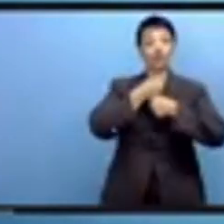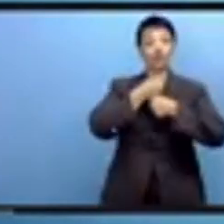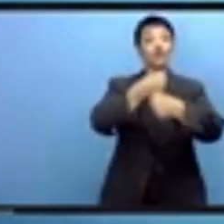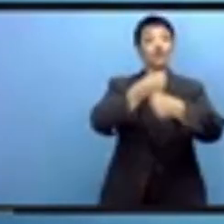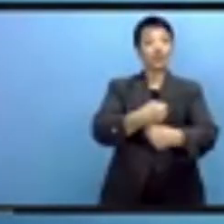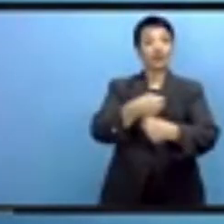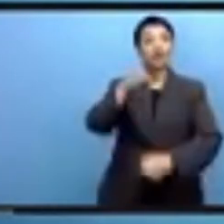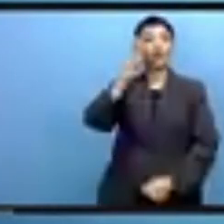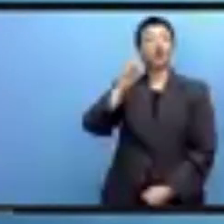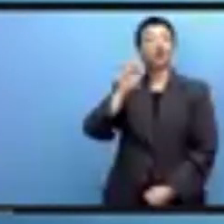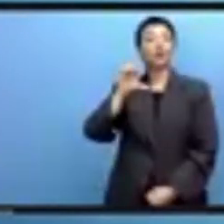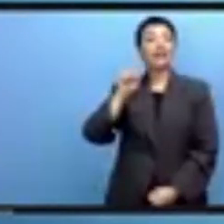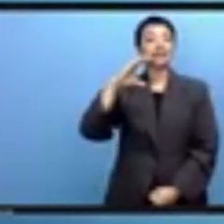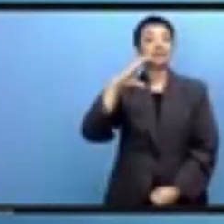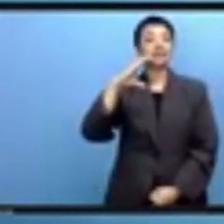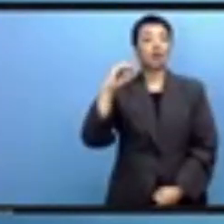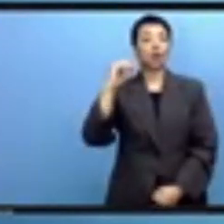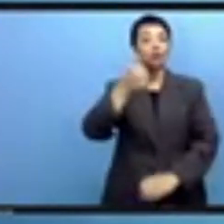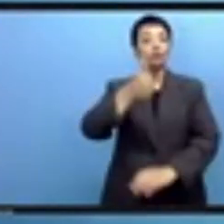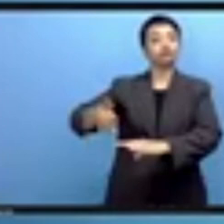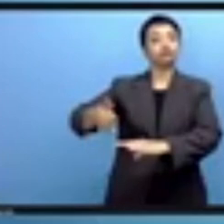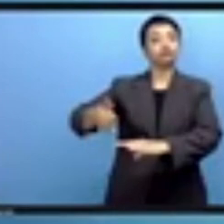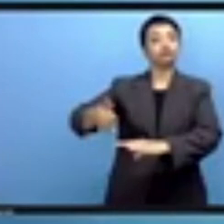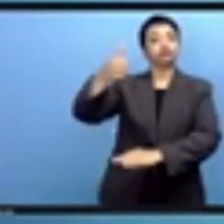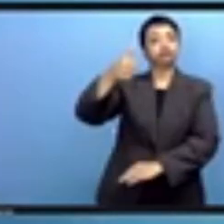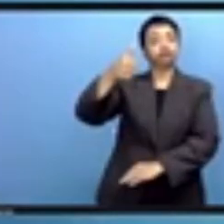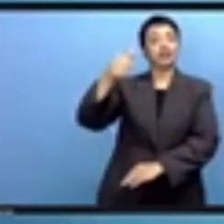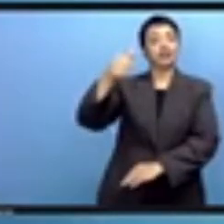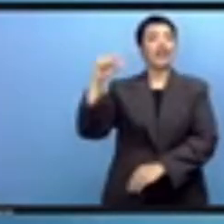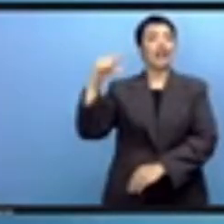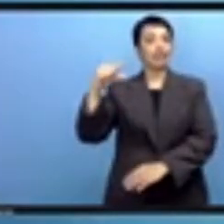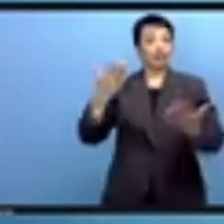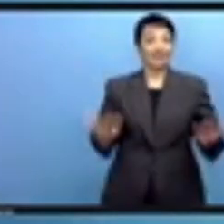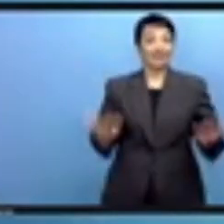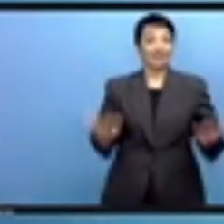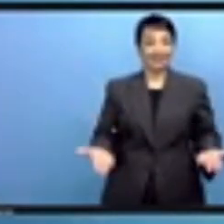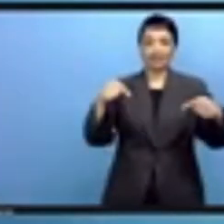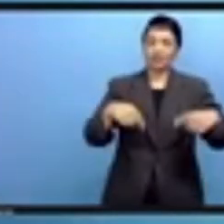会。那么我们当时呢，在